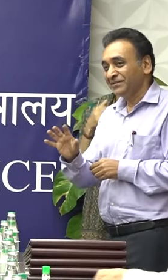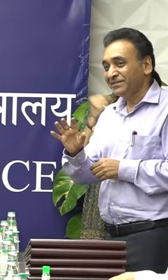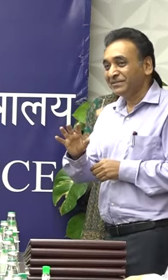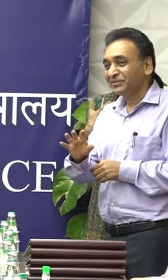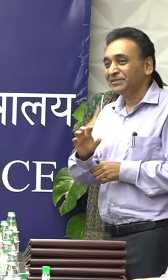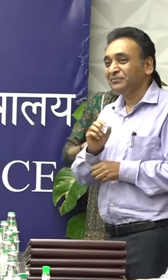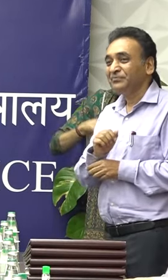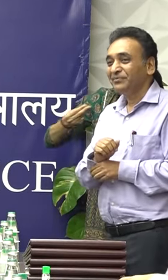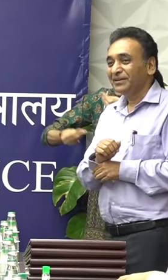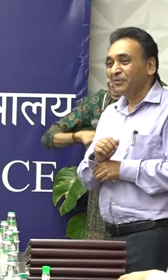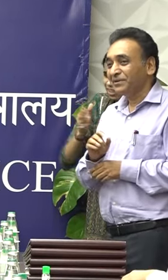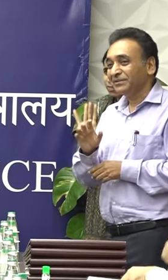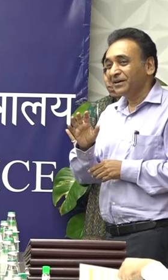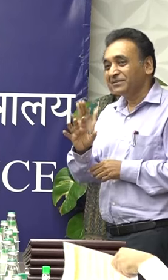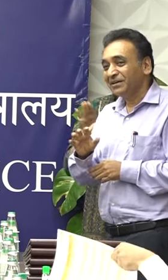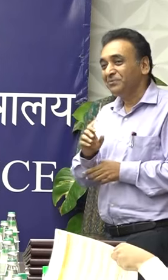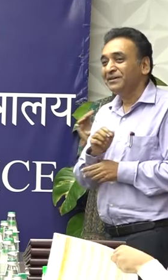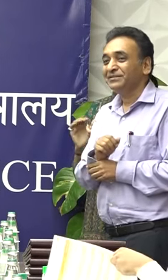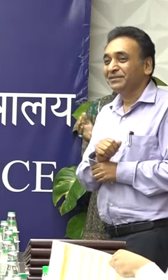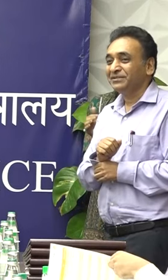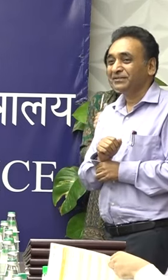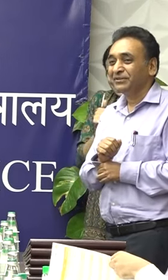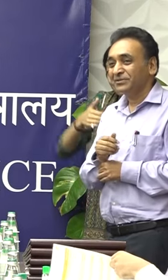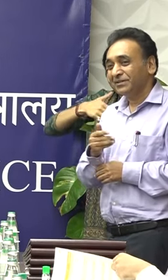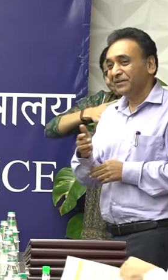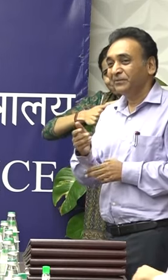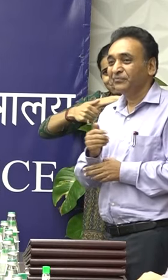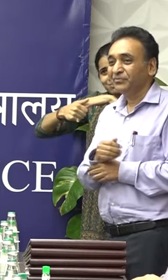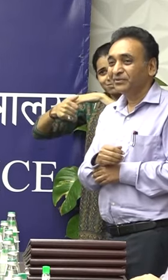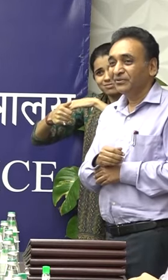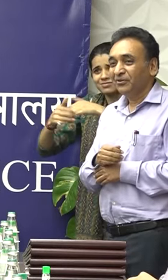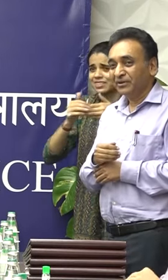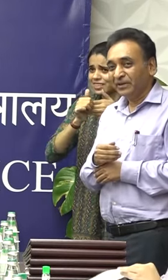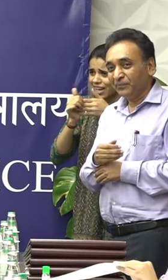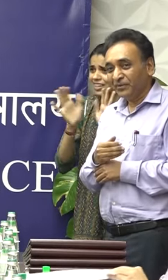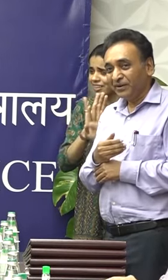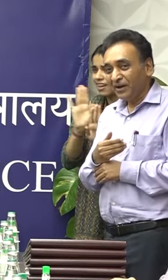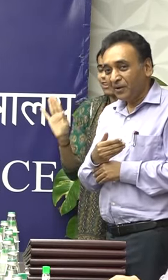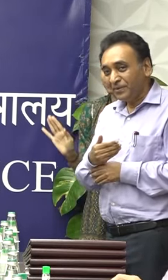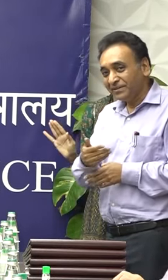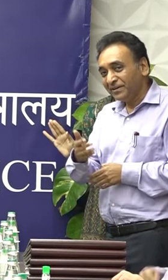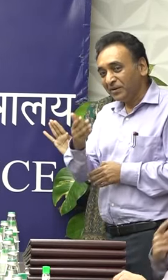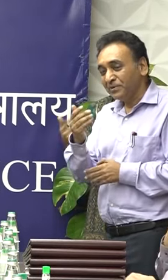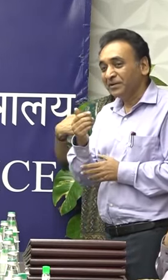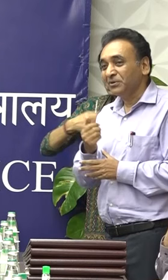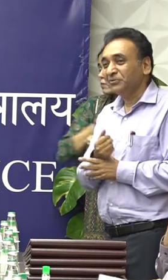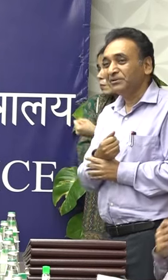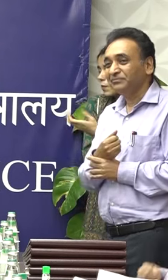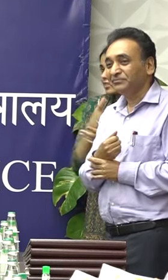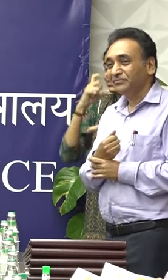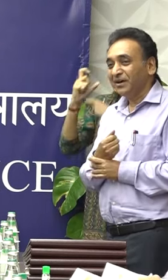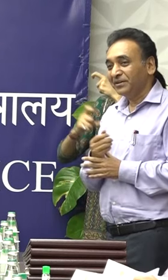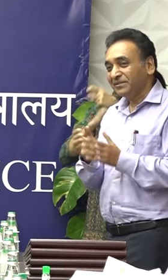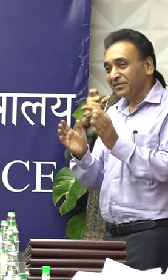है, हम फैसिलिटेटर्स हैं, आपके साथ हाथ से हाथ मिला के चलना चाहते हैं और चलेंगे। और आप में से कई कंपनियां